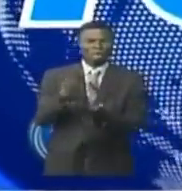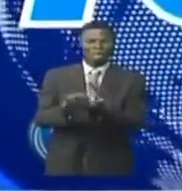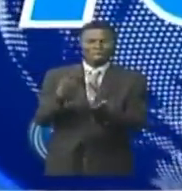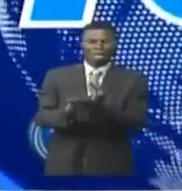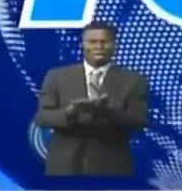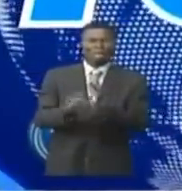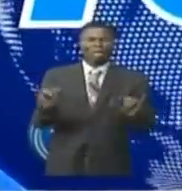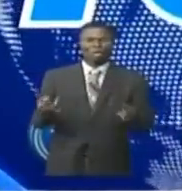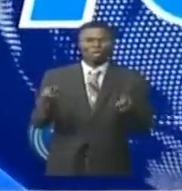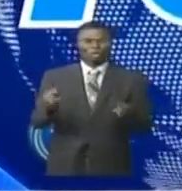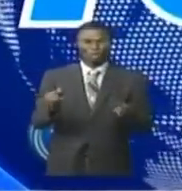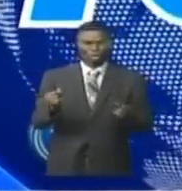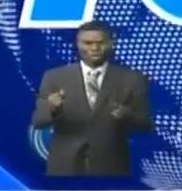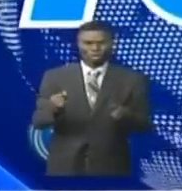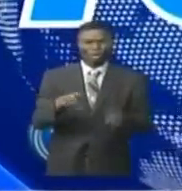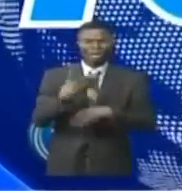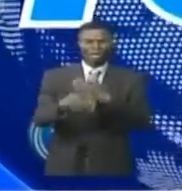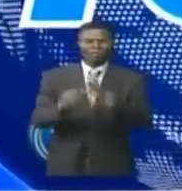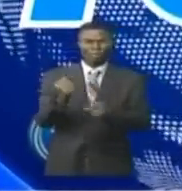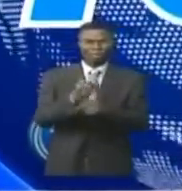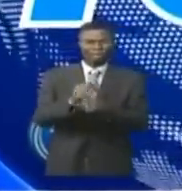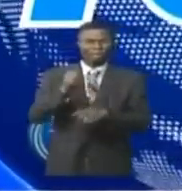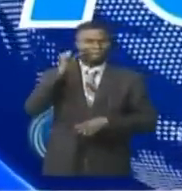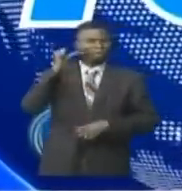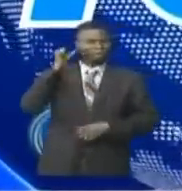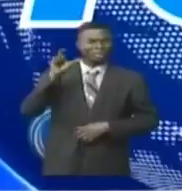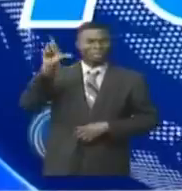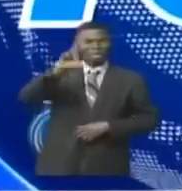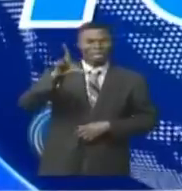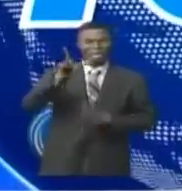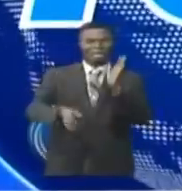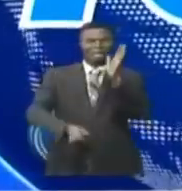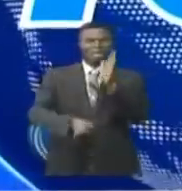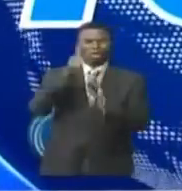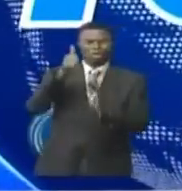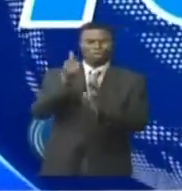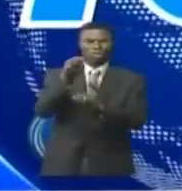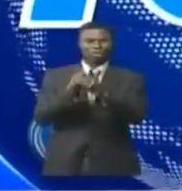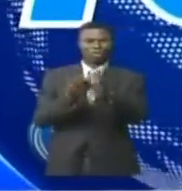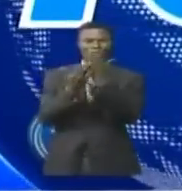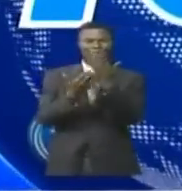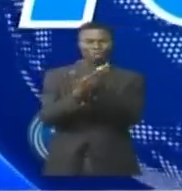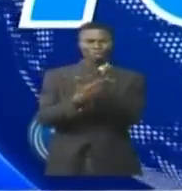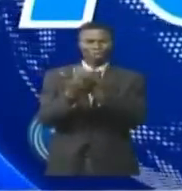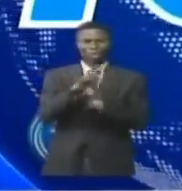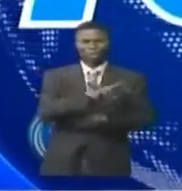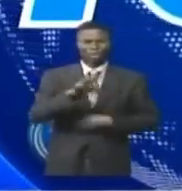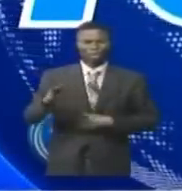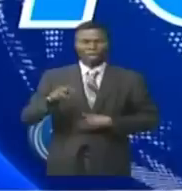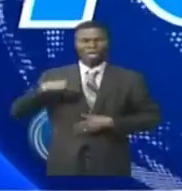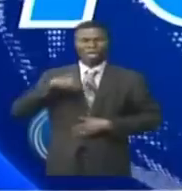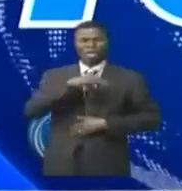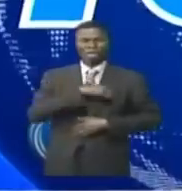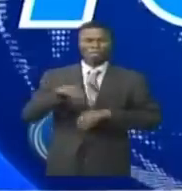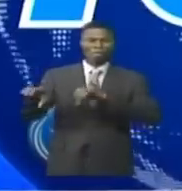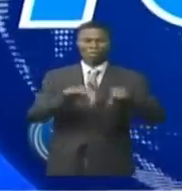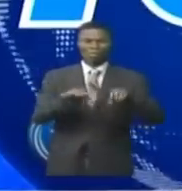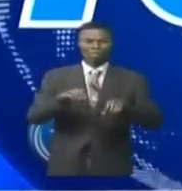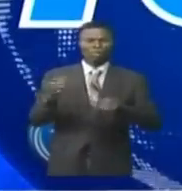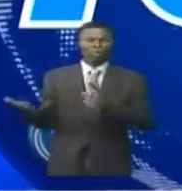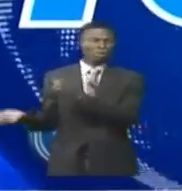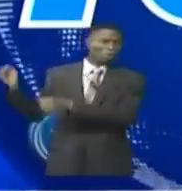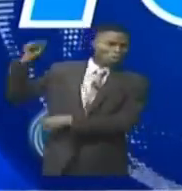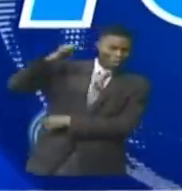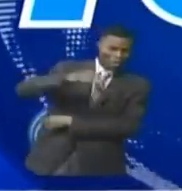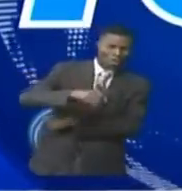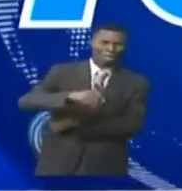loisirs a tenu une séance de travail hier lundi 11 juillet 2022 avec les membres de coordination des activités de judo récemment